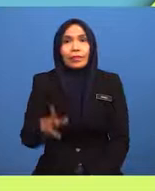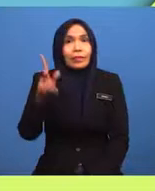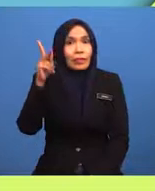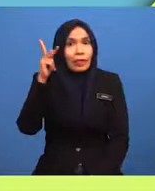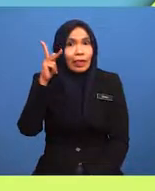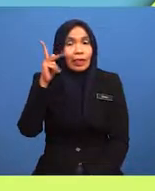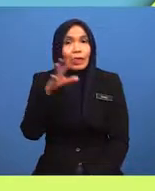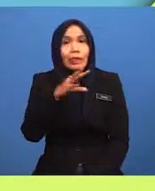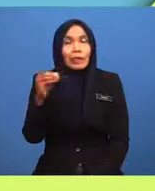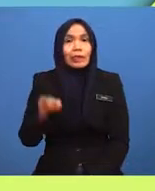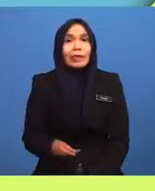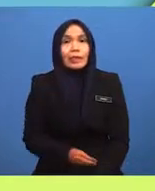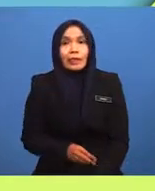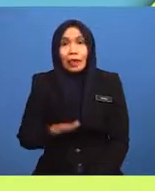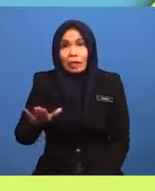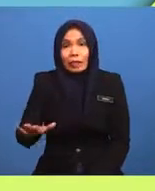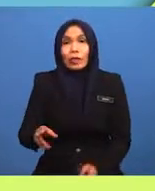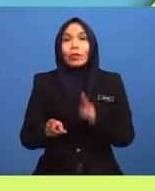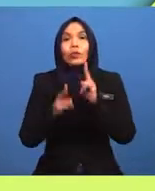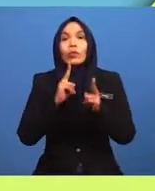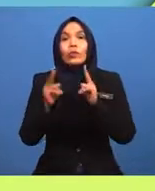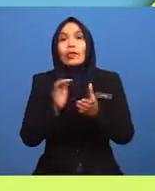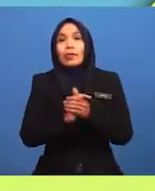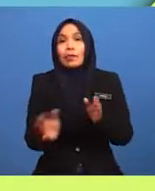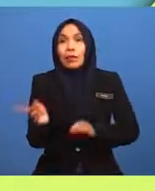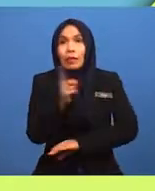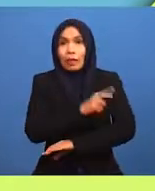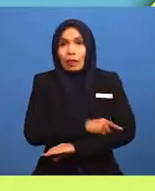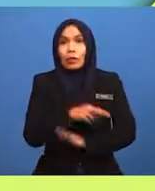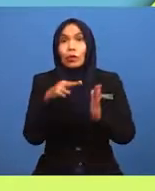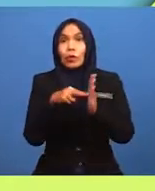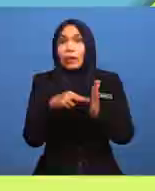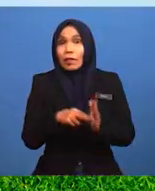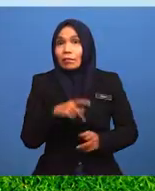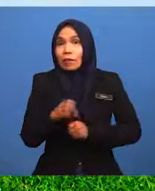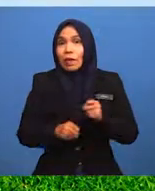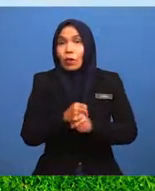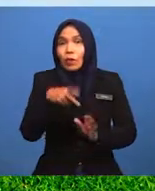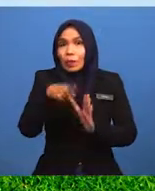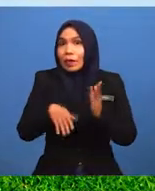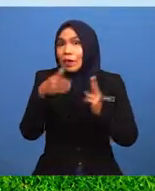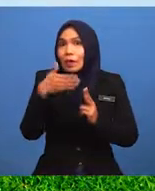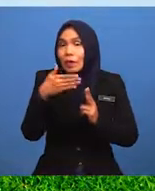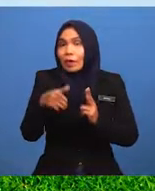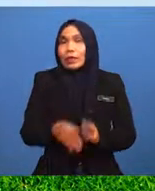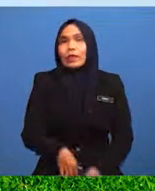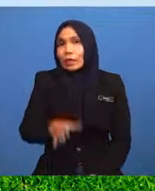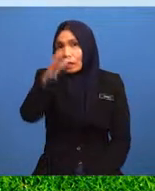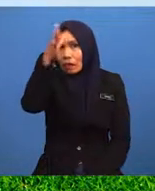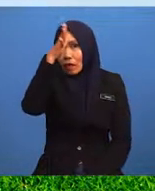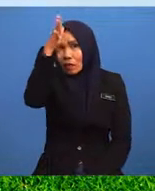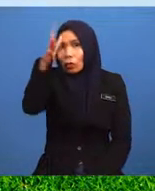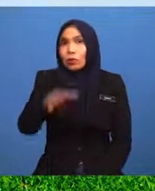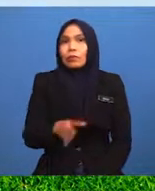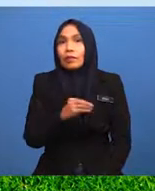ulang tahun perkahwinan kepada datuk dan neneknya. Baik, penggunaan